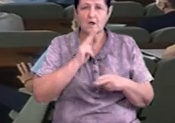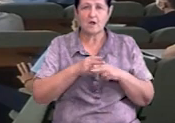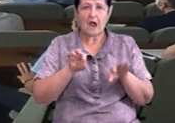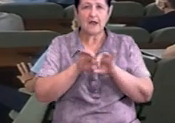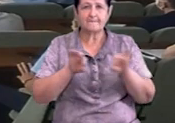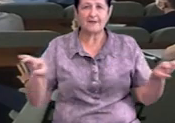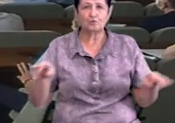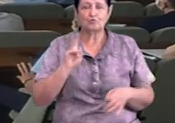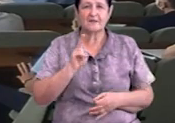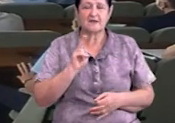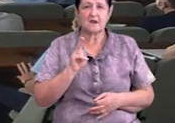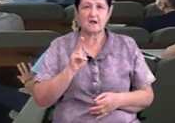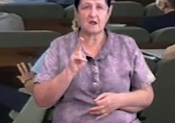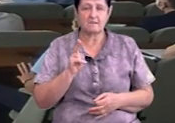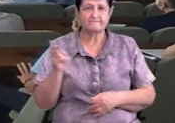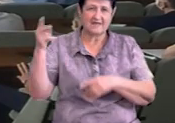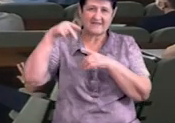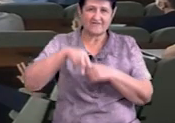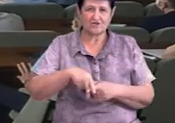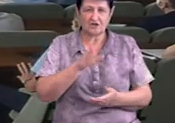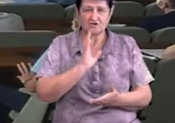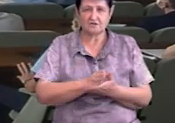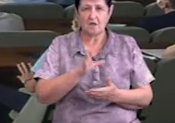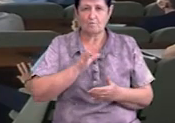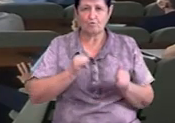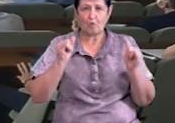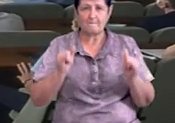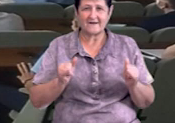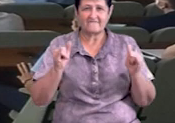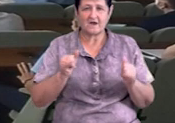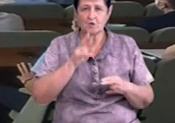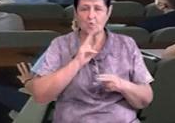несе навантаження, було приварено металеві